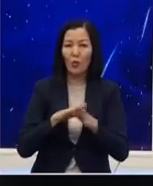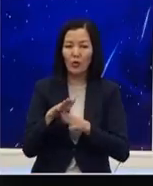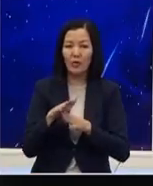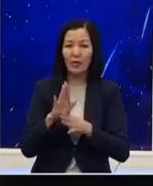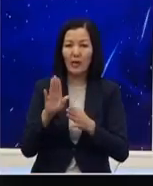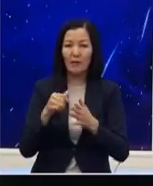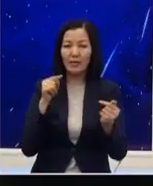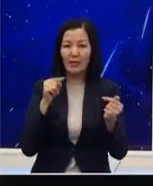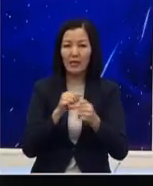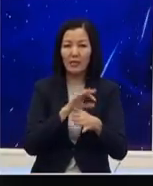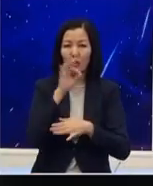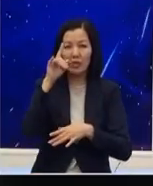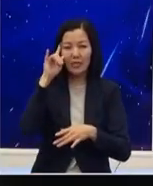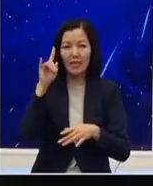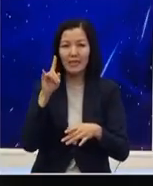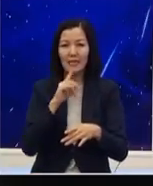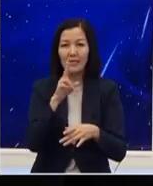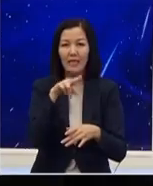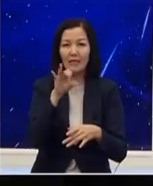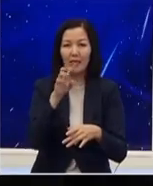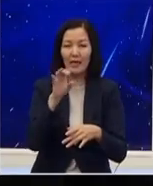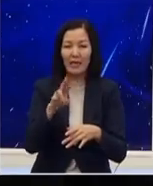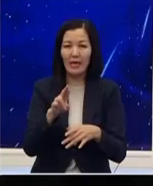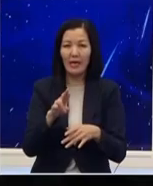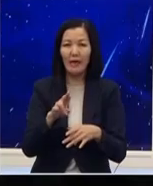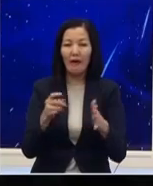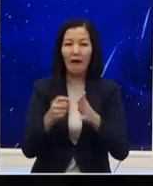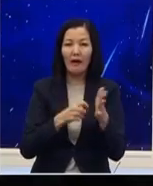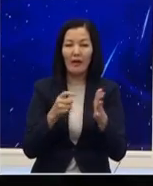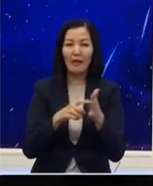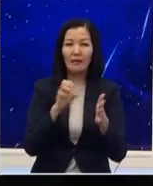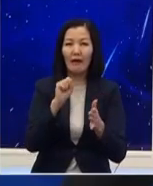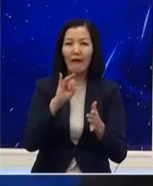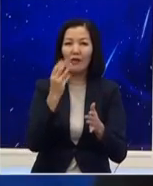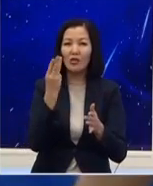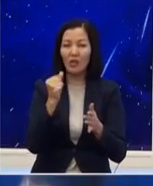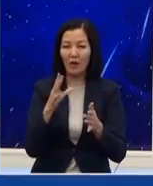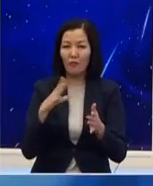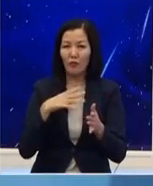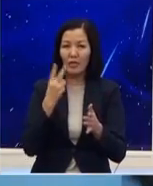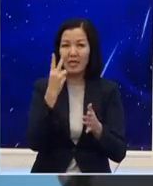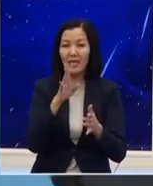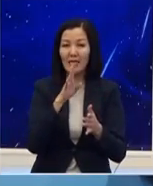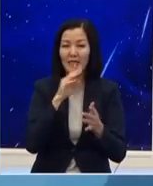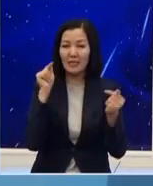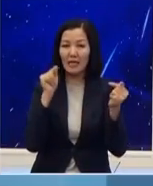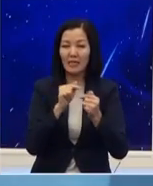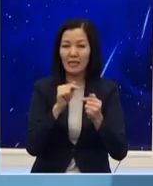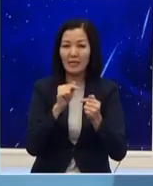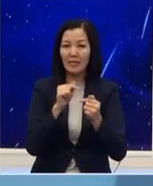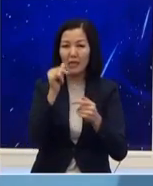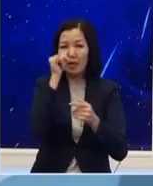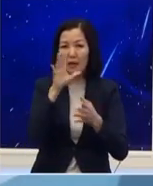қарсыластары Шығыс Қазақстан облысының атлеті Дарья Павлова мен қарағандылық Айша Омарова болды. Дегенмен олар Каринаның көрсеткен